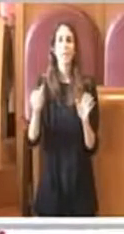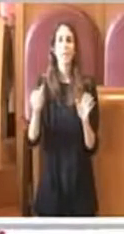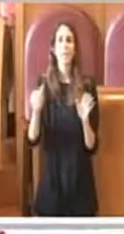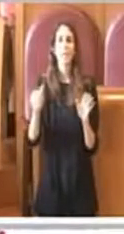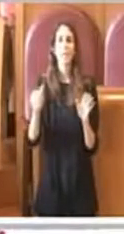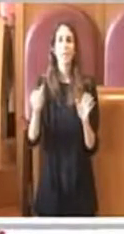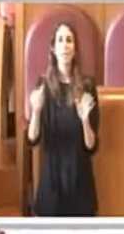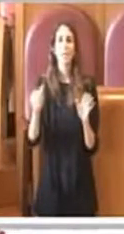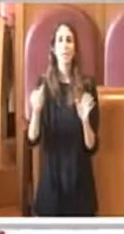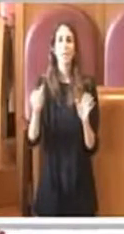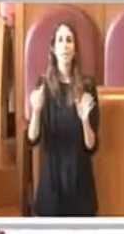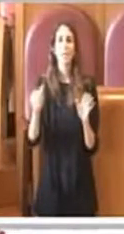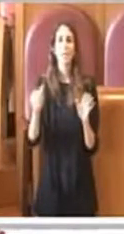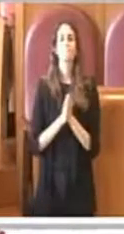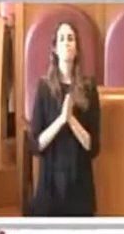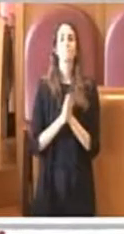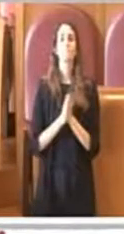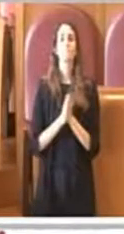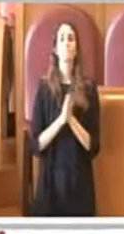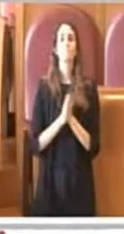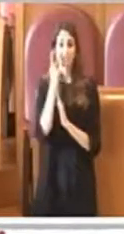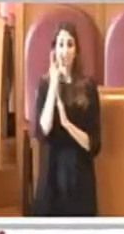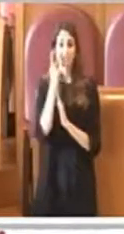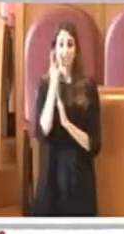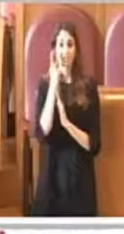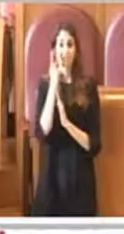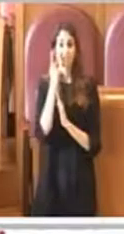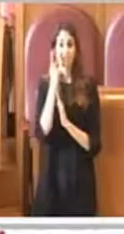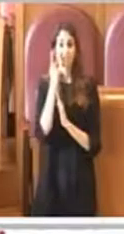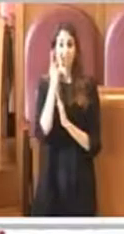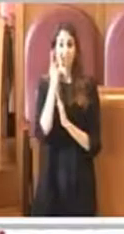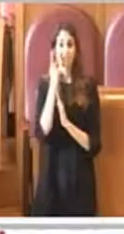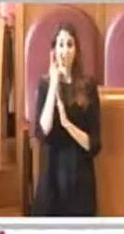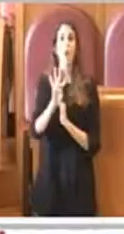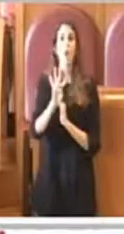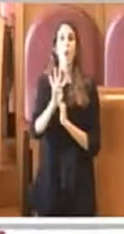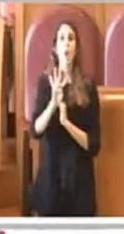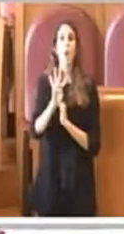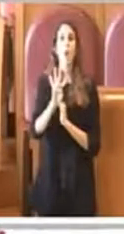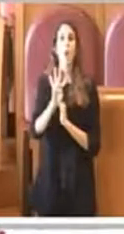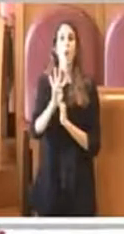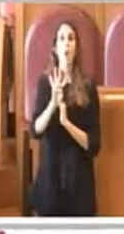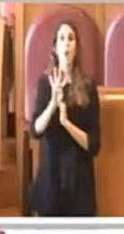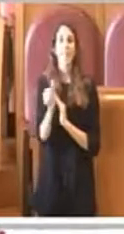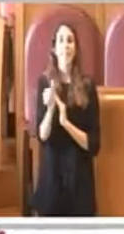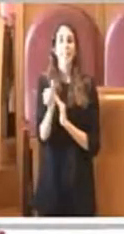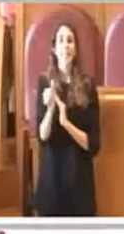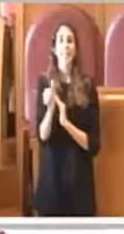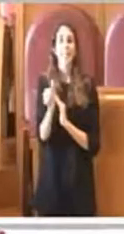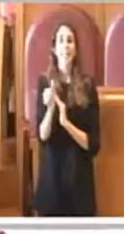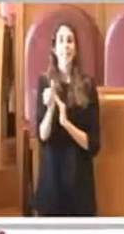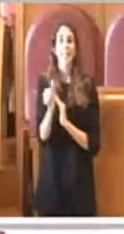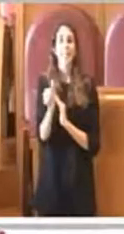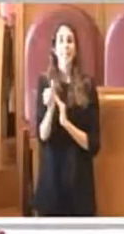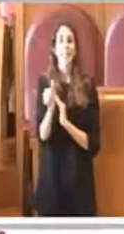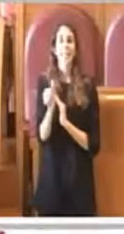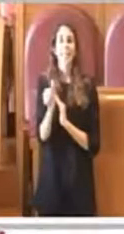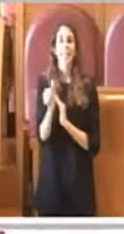vista della celebrazione del quarantennale della nascita del centro Alfredo